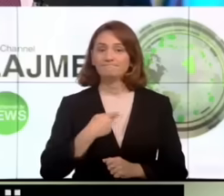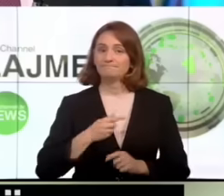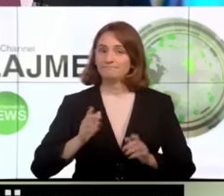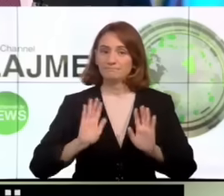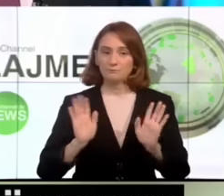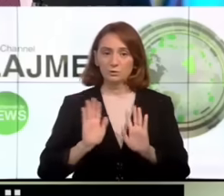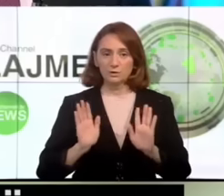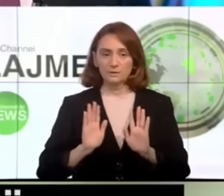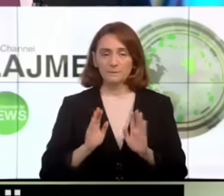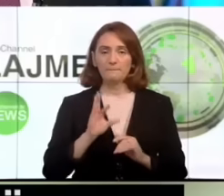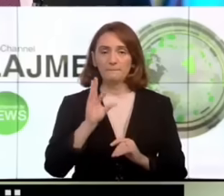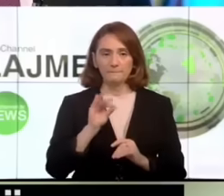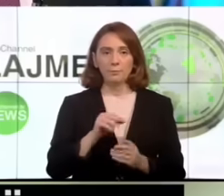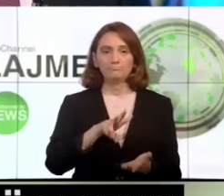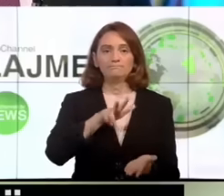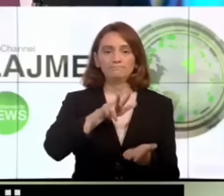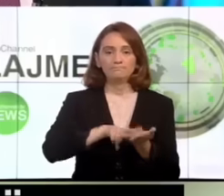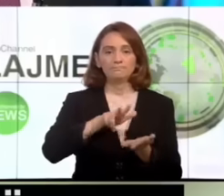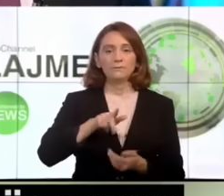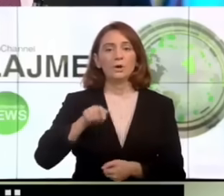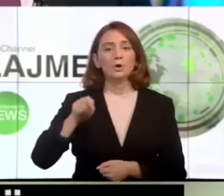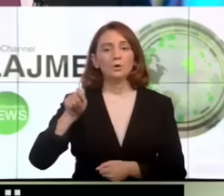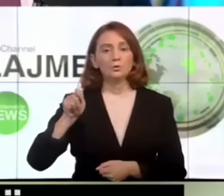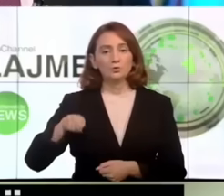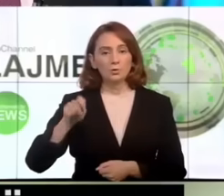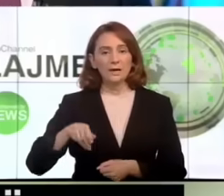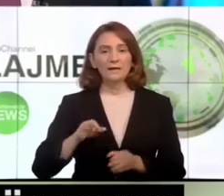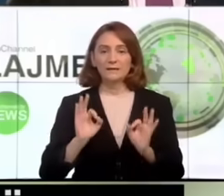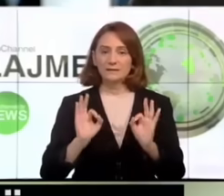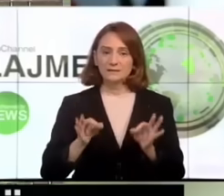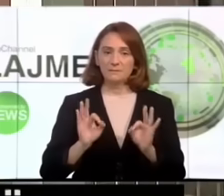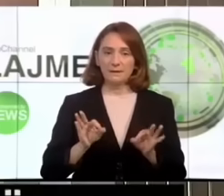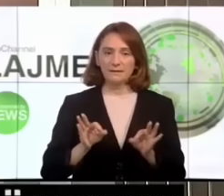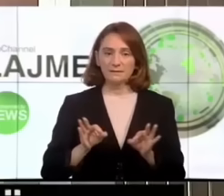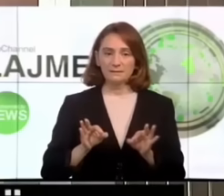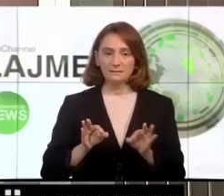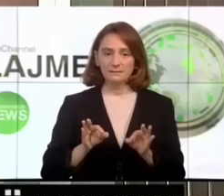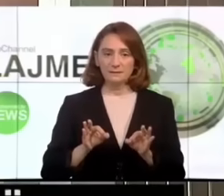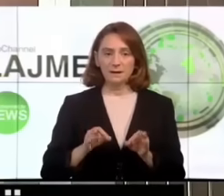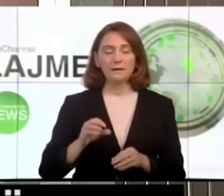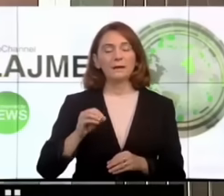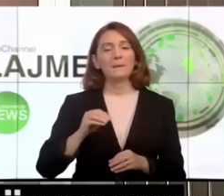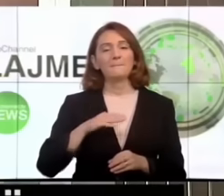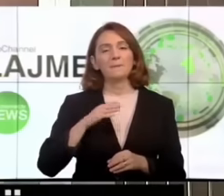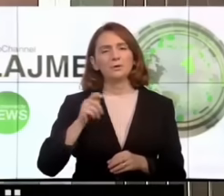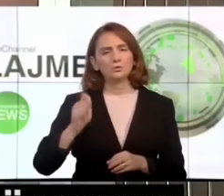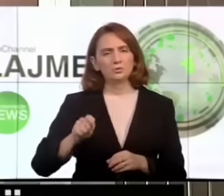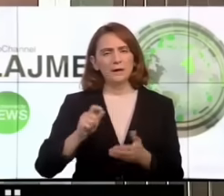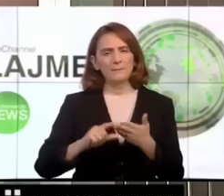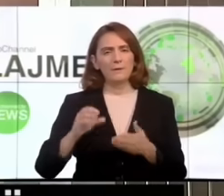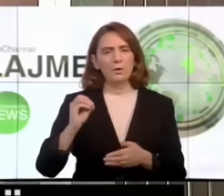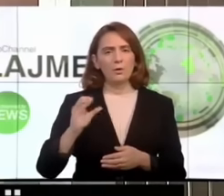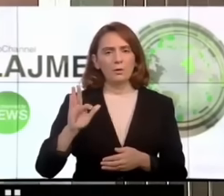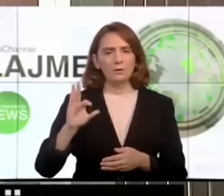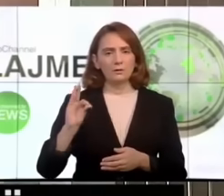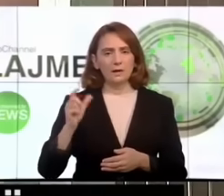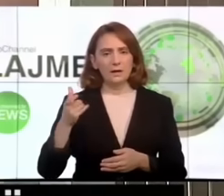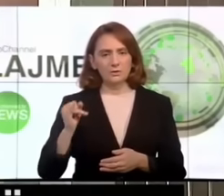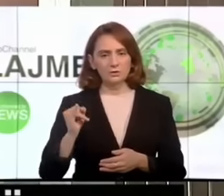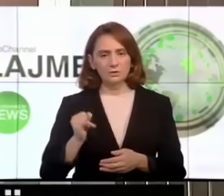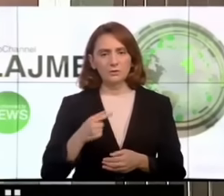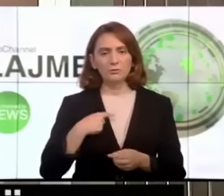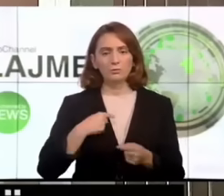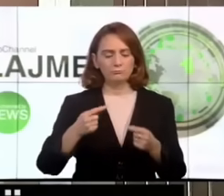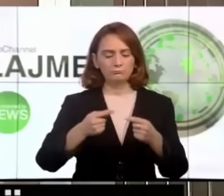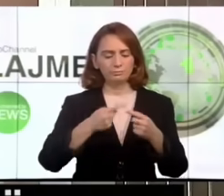Përshëndetje, vendimi u shpall nga gjykatësia e apelit të posaçëm zonja Ilirana Oldashi, e cila refuzoi për të disatën